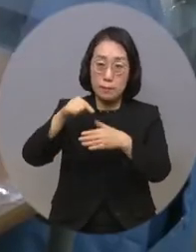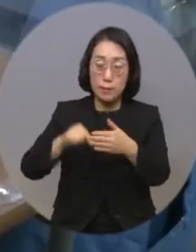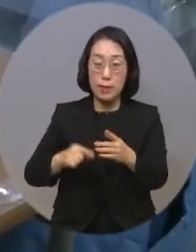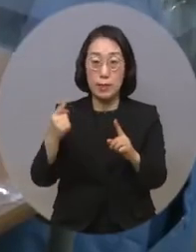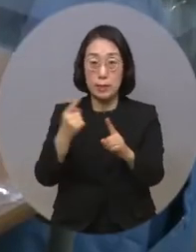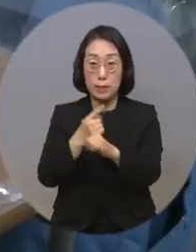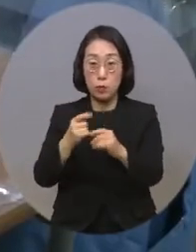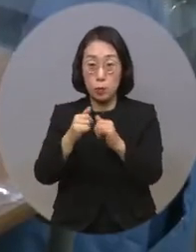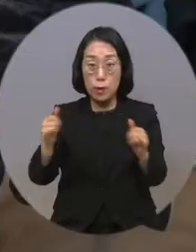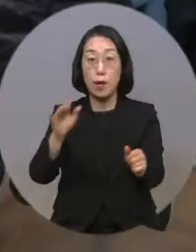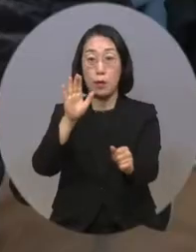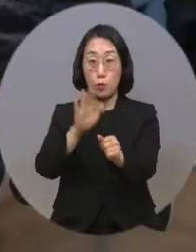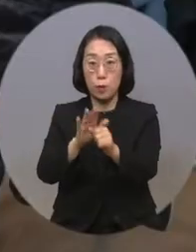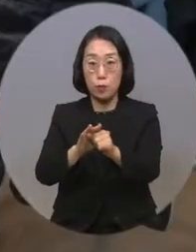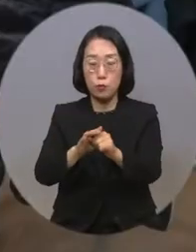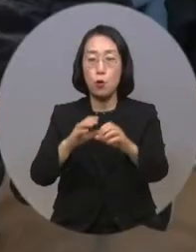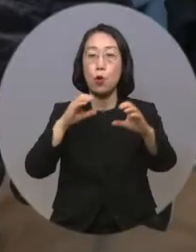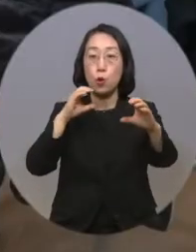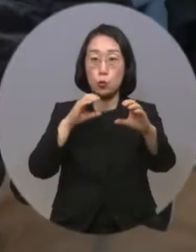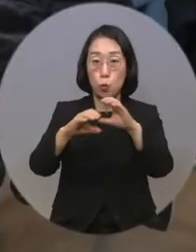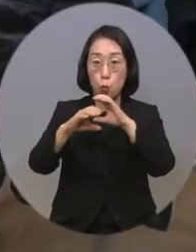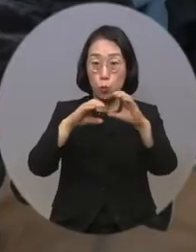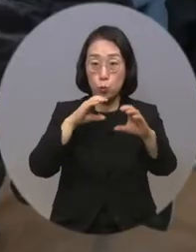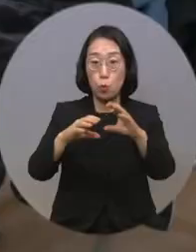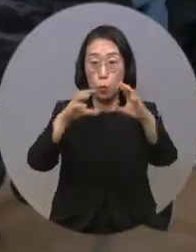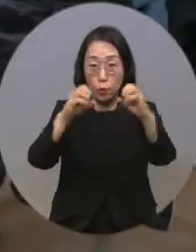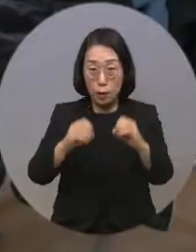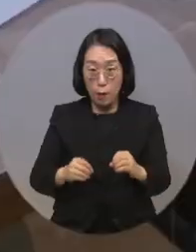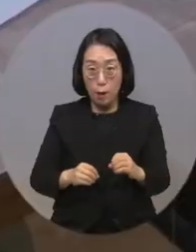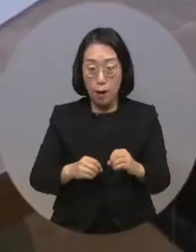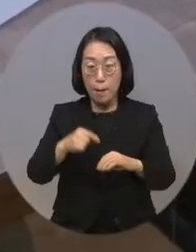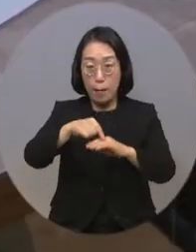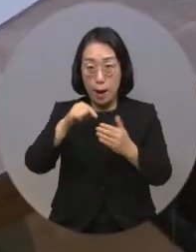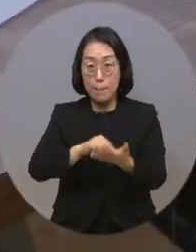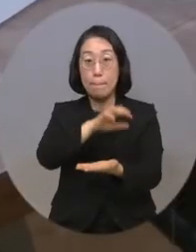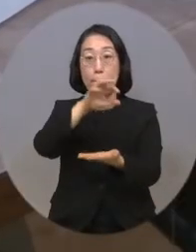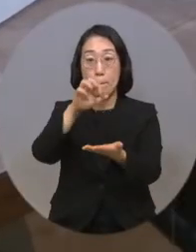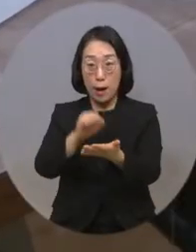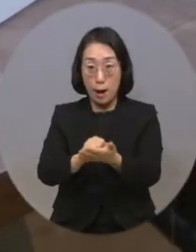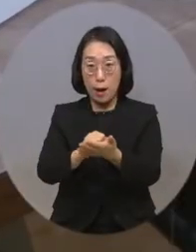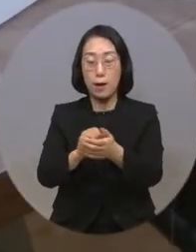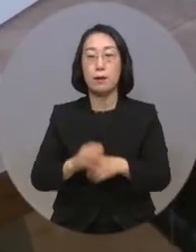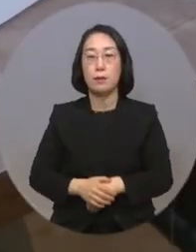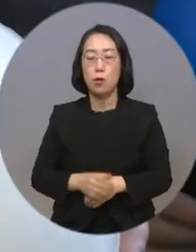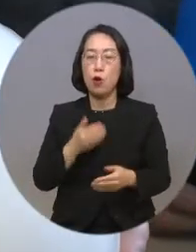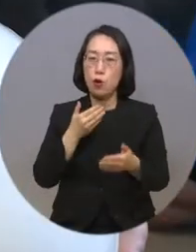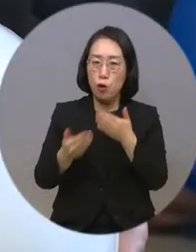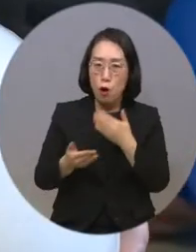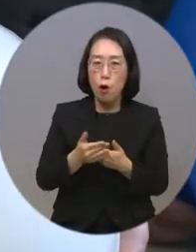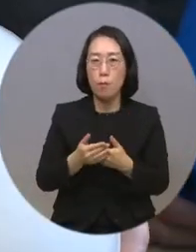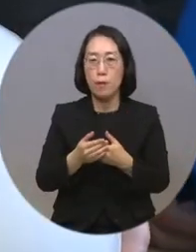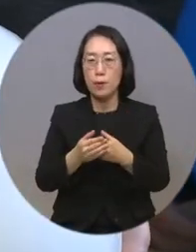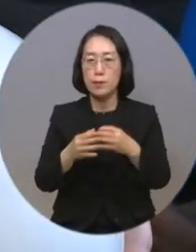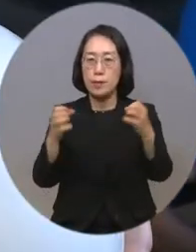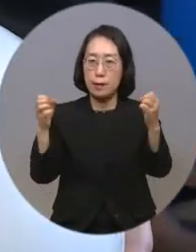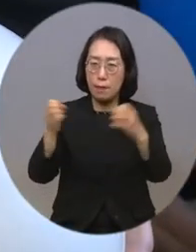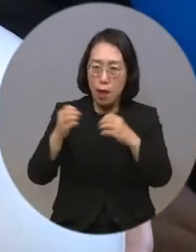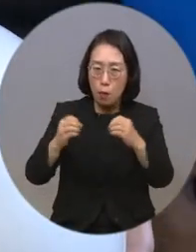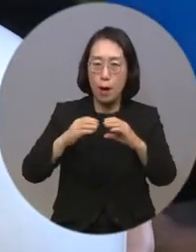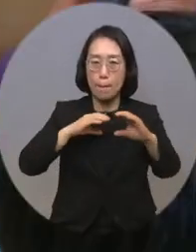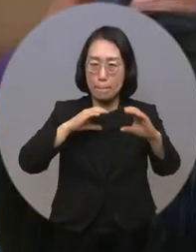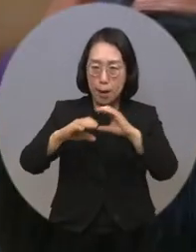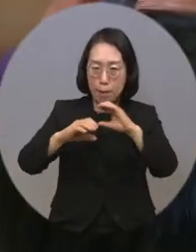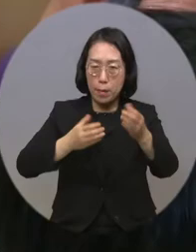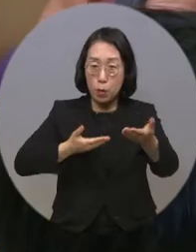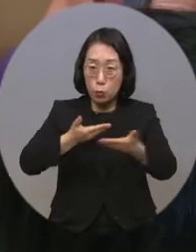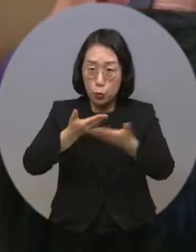심정을 공유하며 현재 심리적 상황을 파악합니다. 이렇게 코로나 경험을 하나씩 공유하며 자신만의